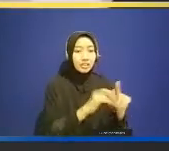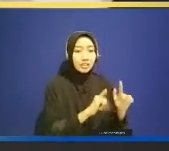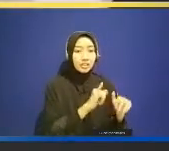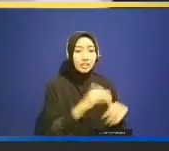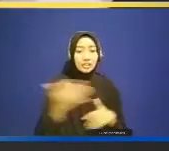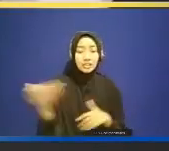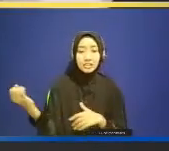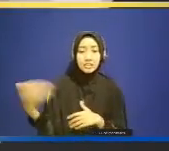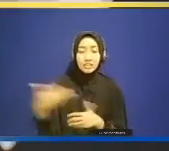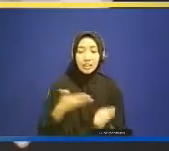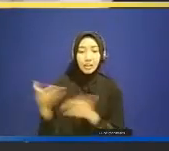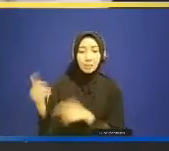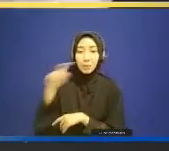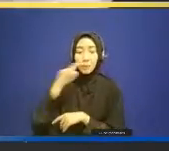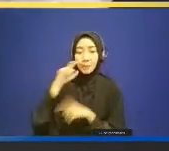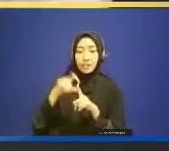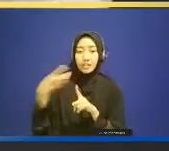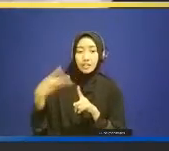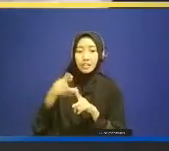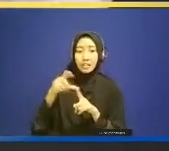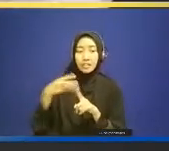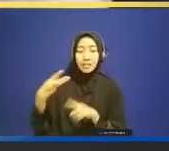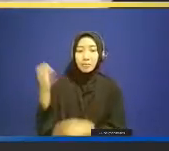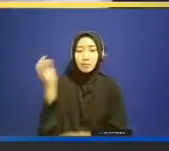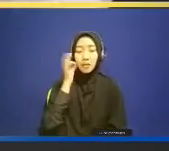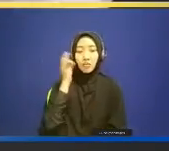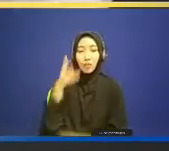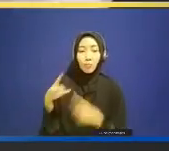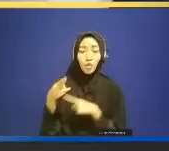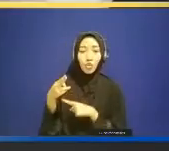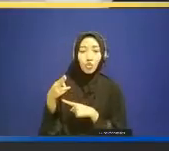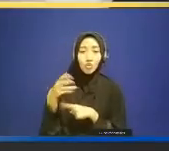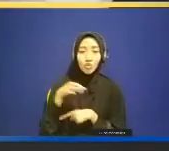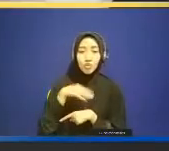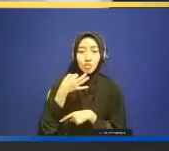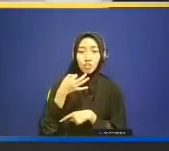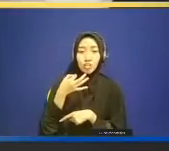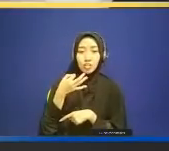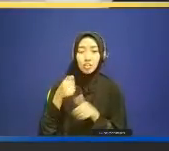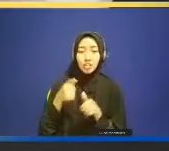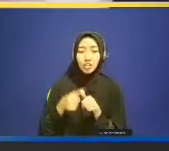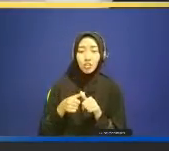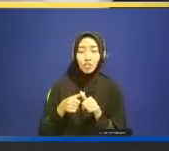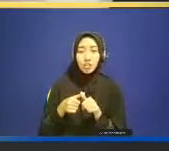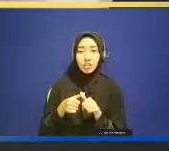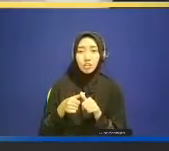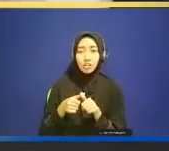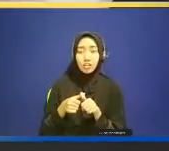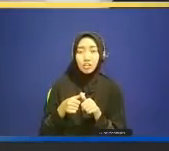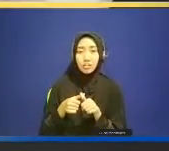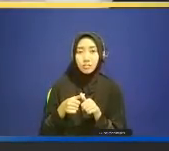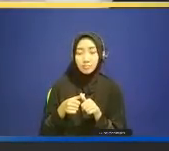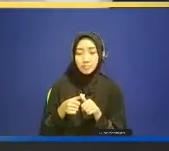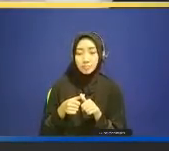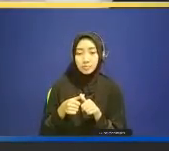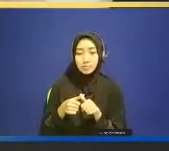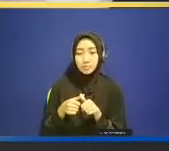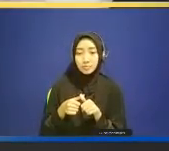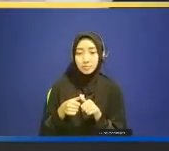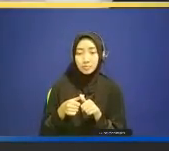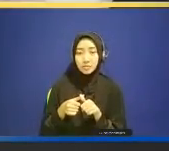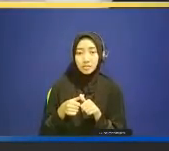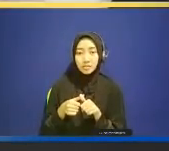Dedek silakan Pak tadi Map terputus mixed ikut belakangan mengenai apa namanya